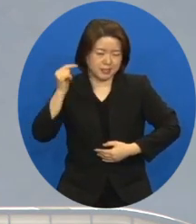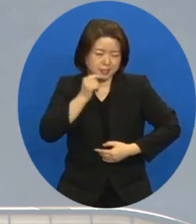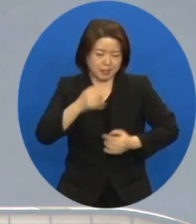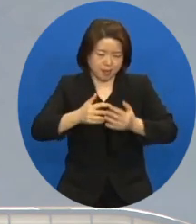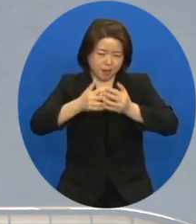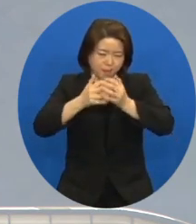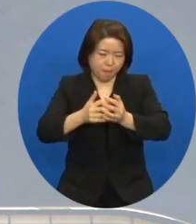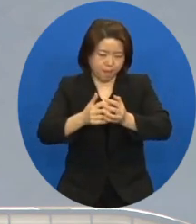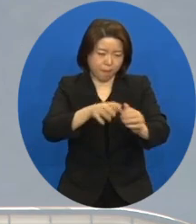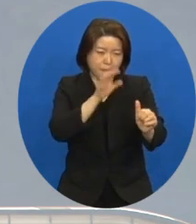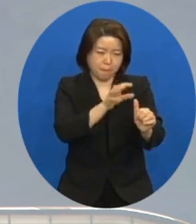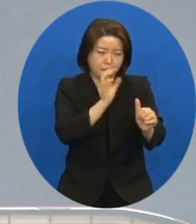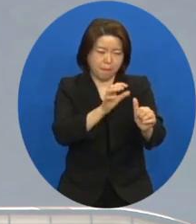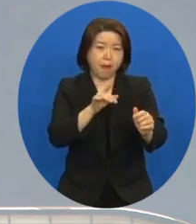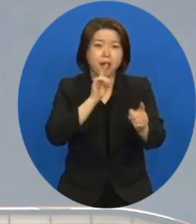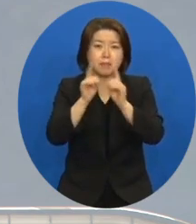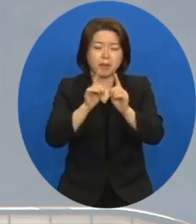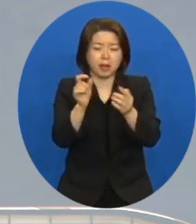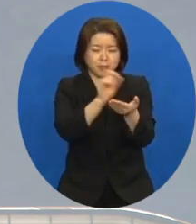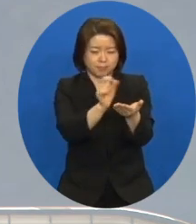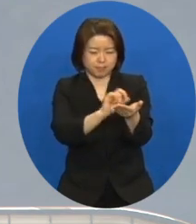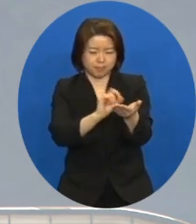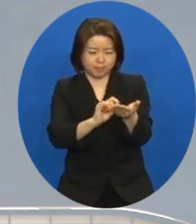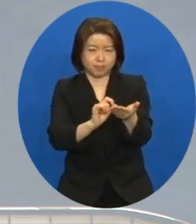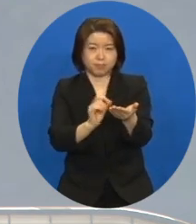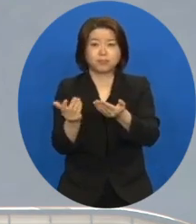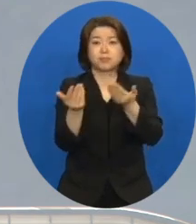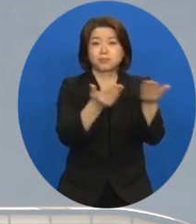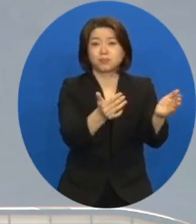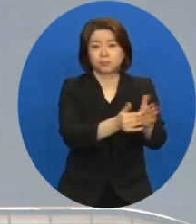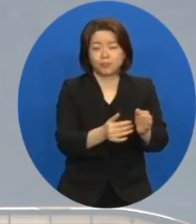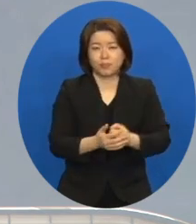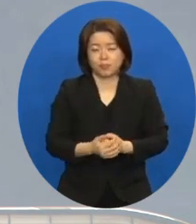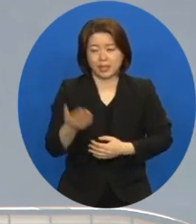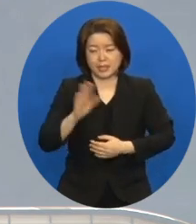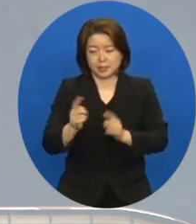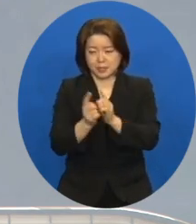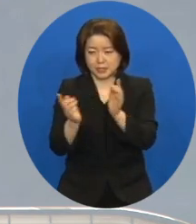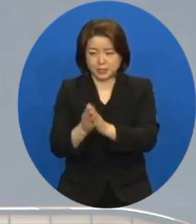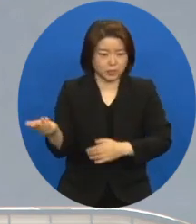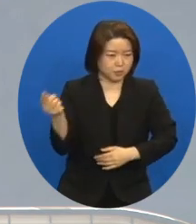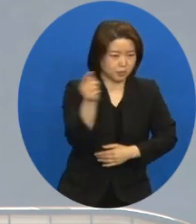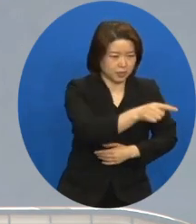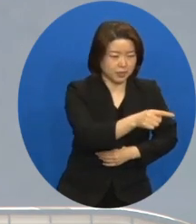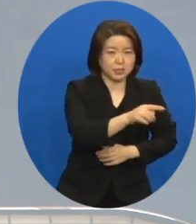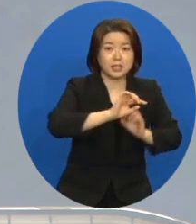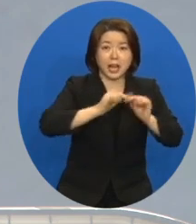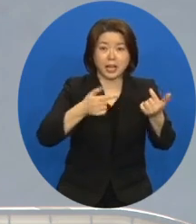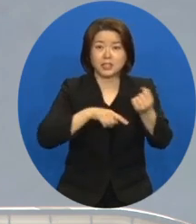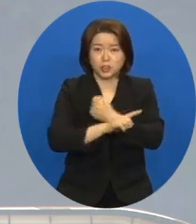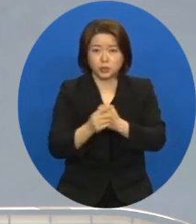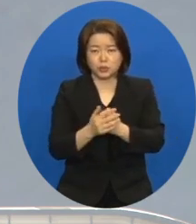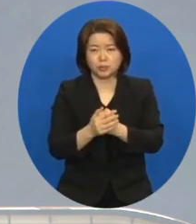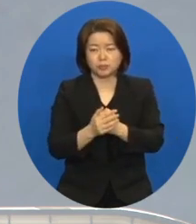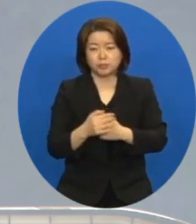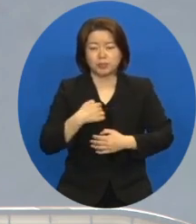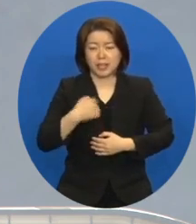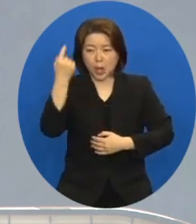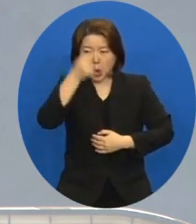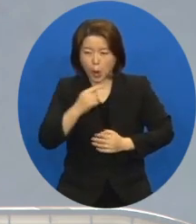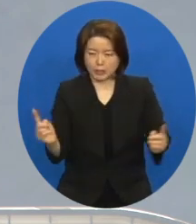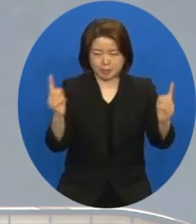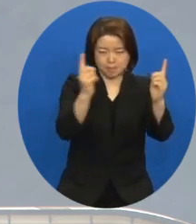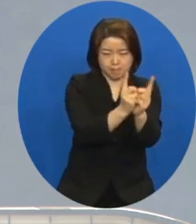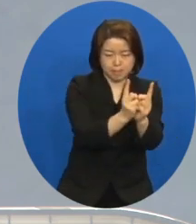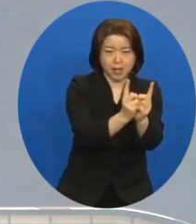책망의 말을 그 편지에 썼어요. 그러나 직접 가지 않았던 이유는 만약에 직접 얼굴을